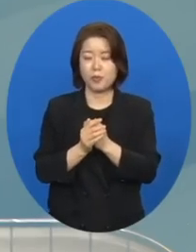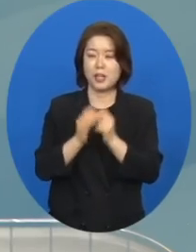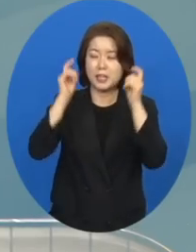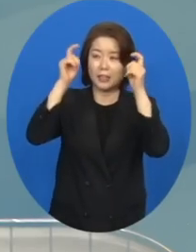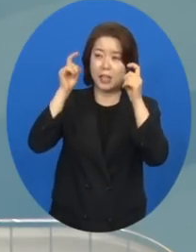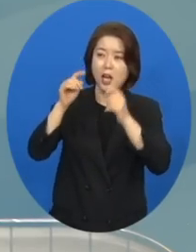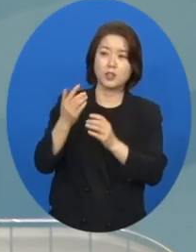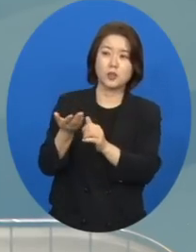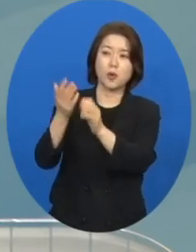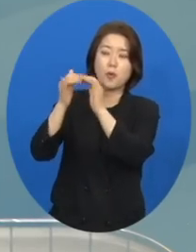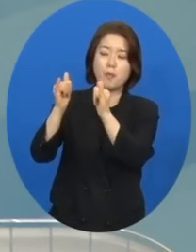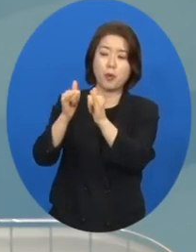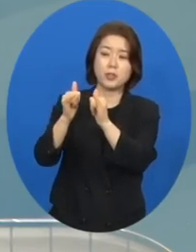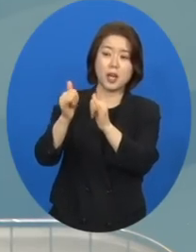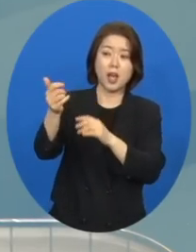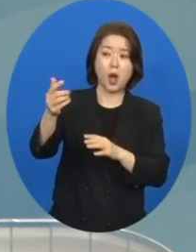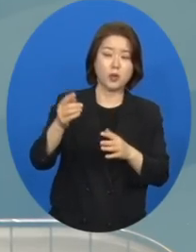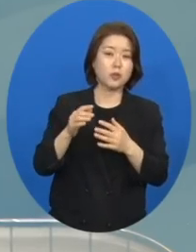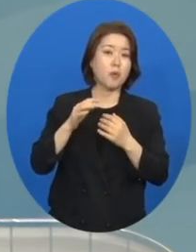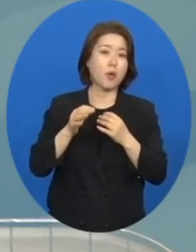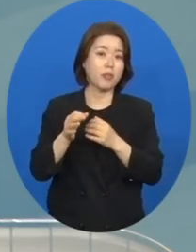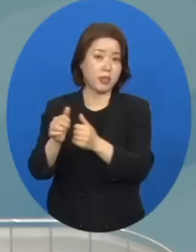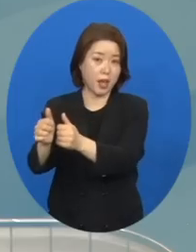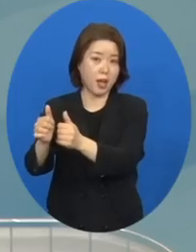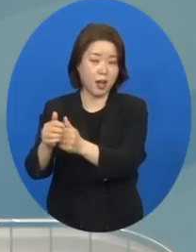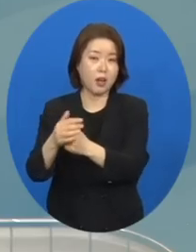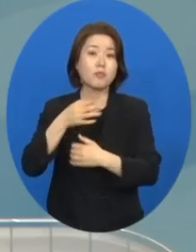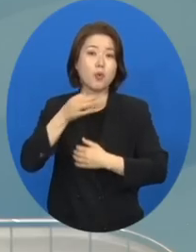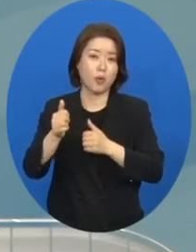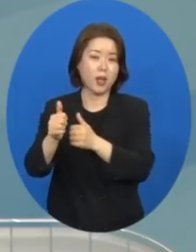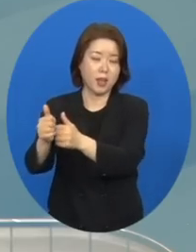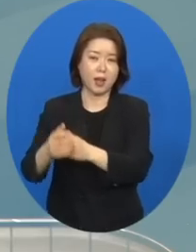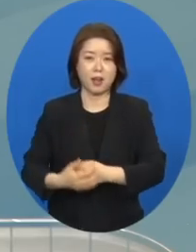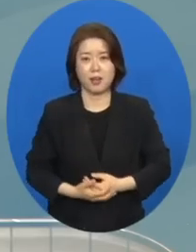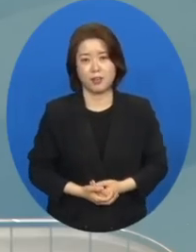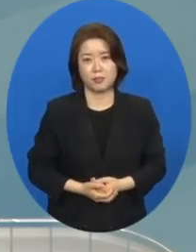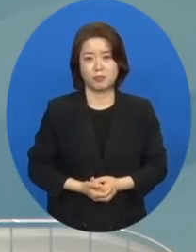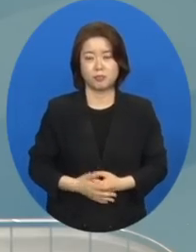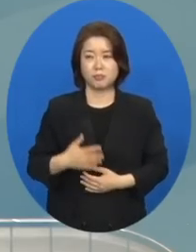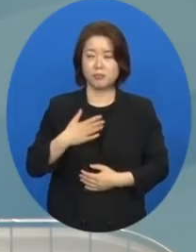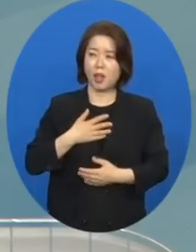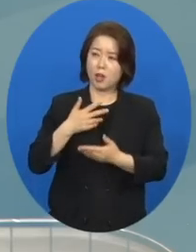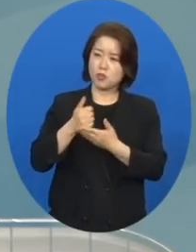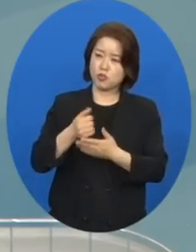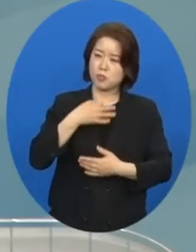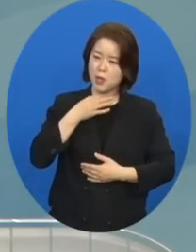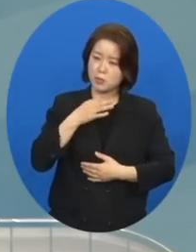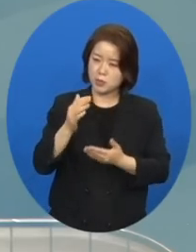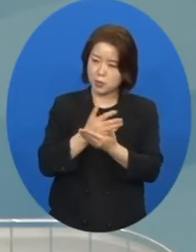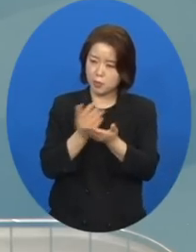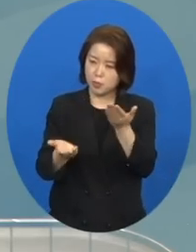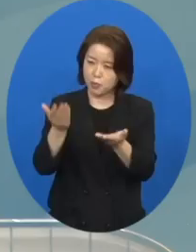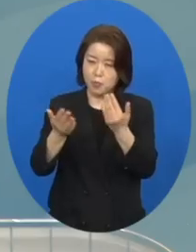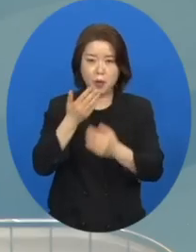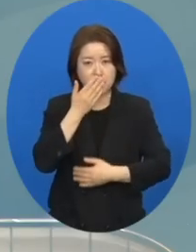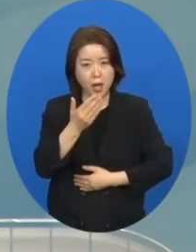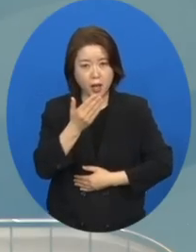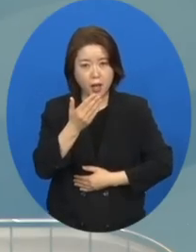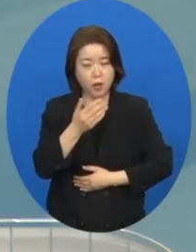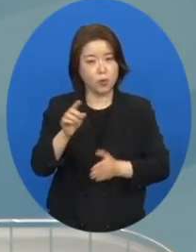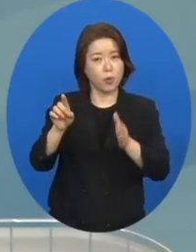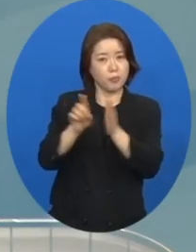합니다 이것이 기준이 내가 주님의 음성을 분별할 줄 아는가 그리고 믿고